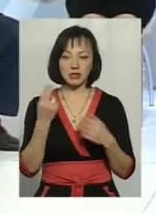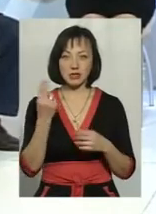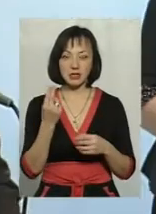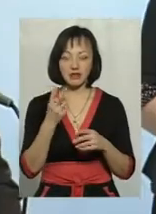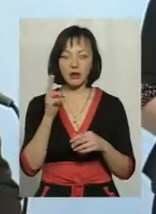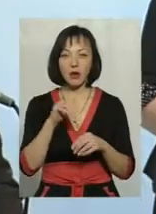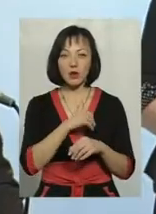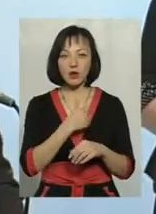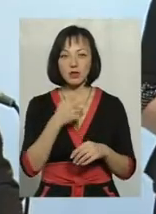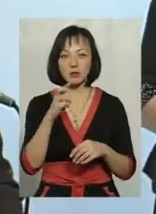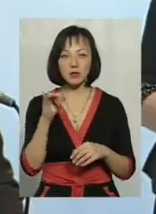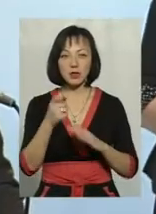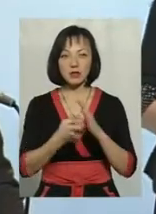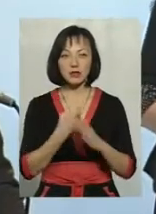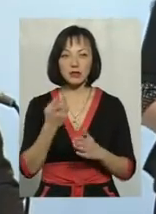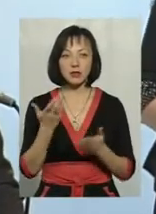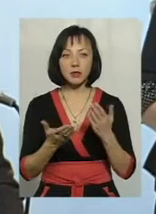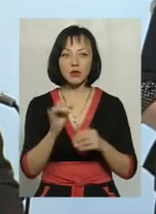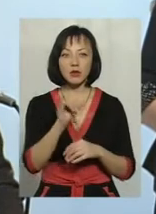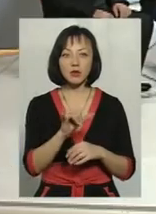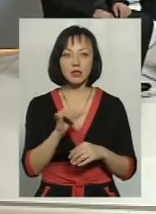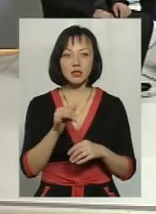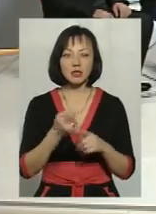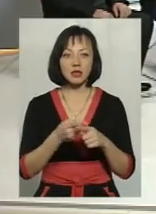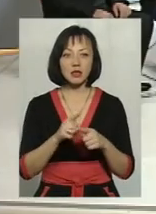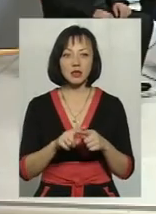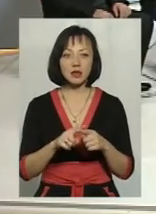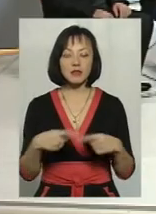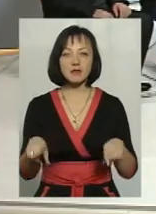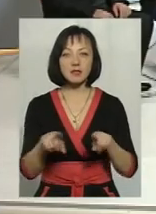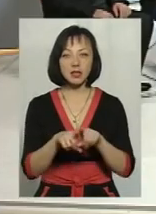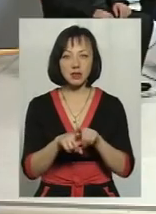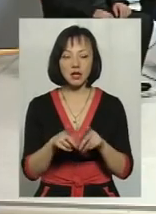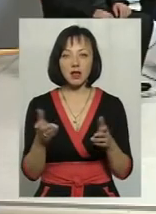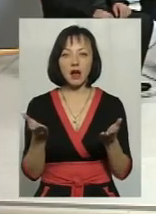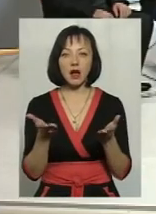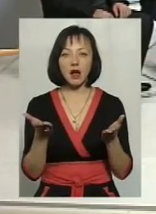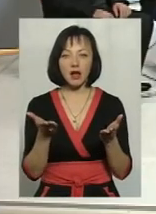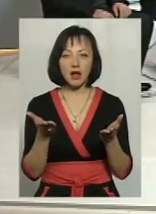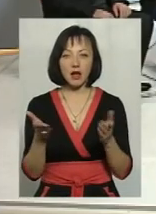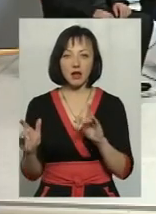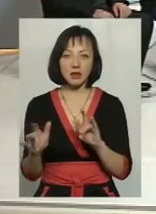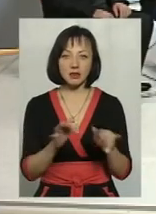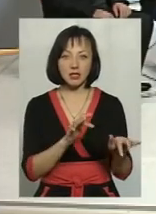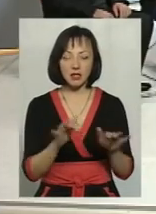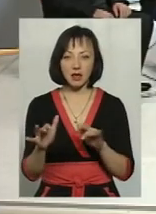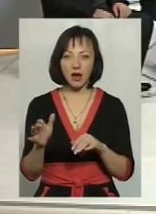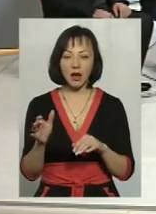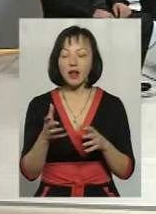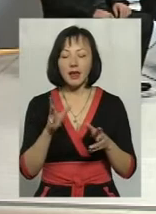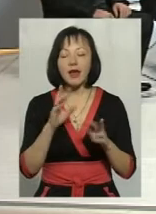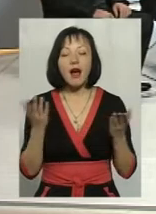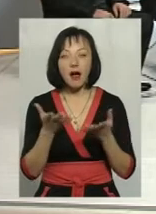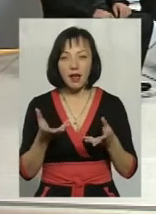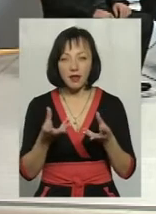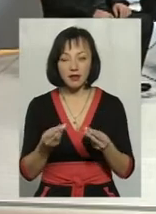Ось, хотілося б дізнатись, напевно, вас, пане Олександр, все ж таки, яка дія алкоголю,